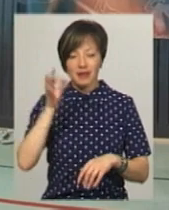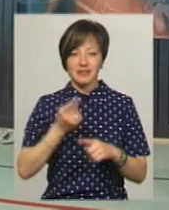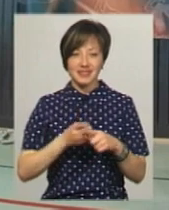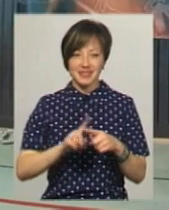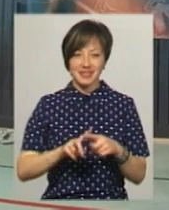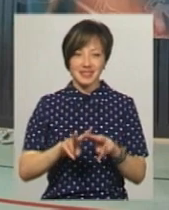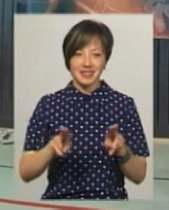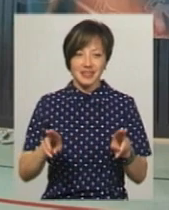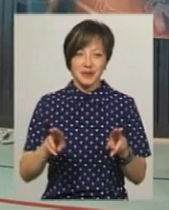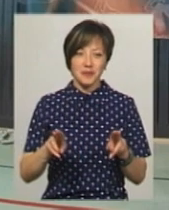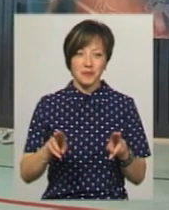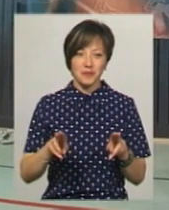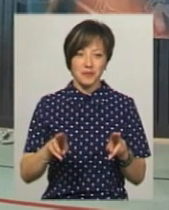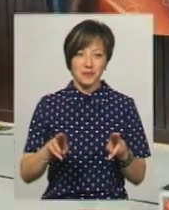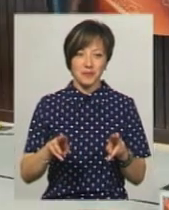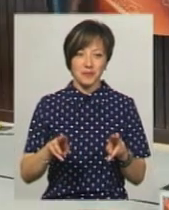згадав старі